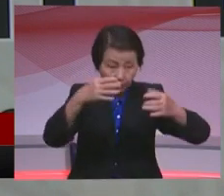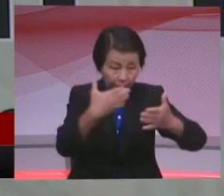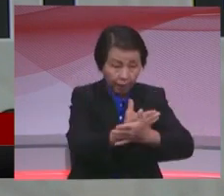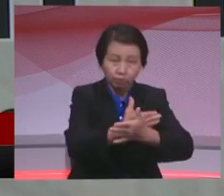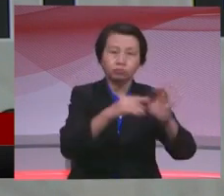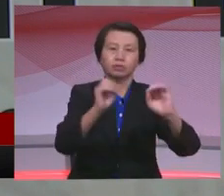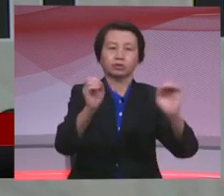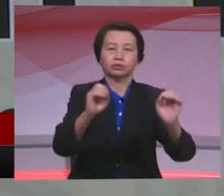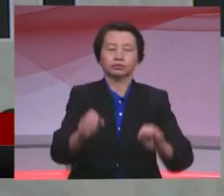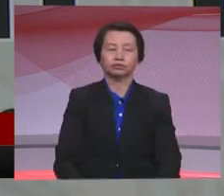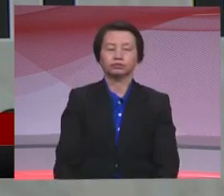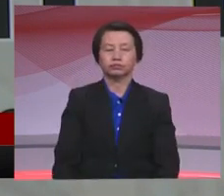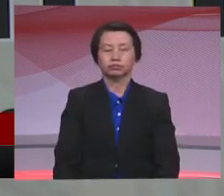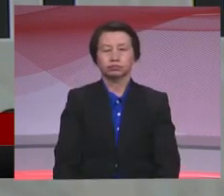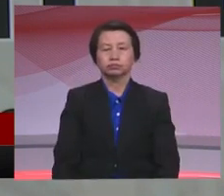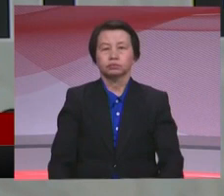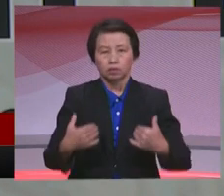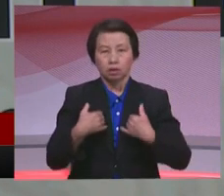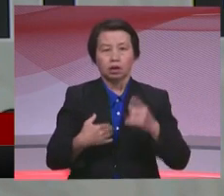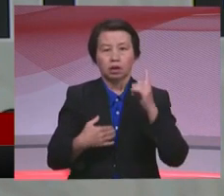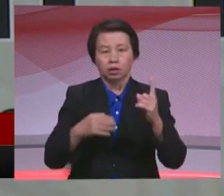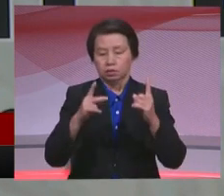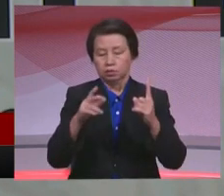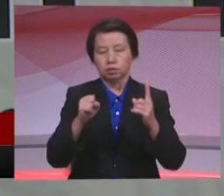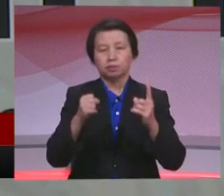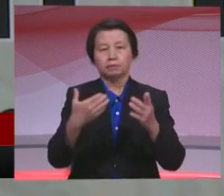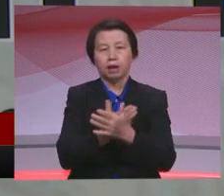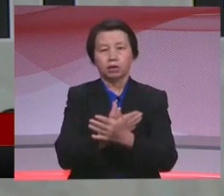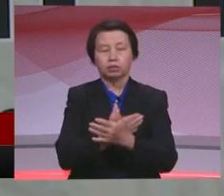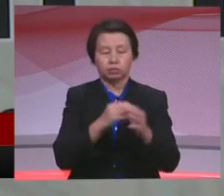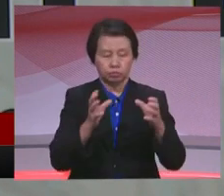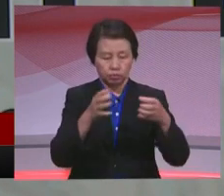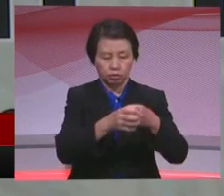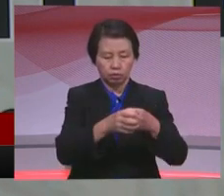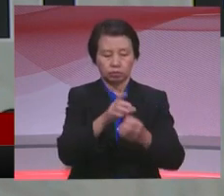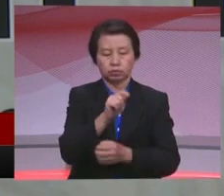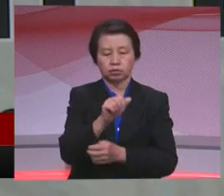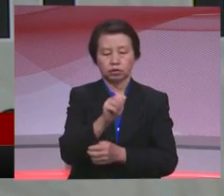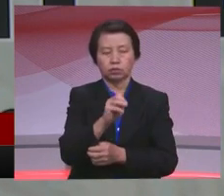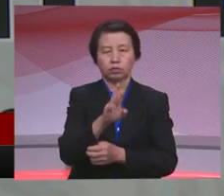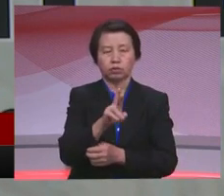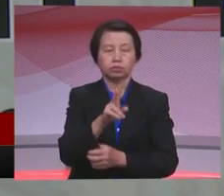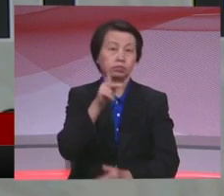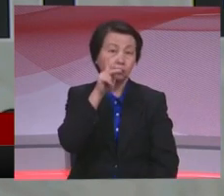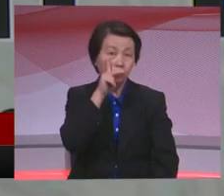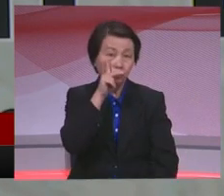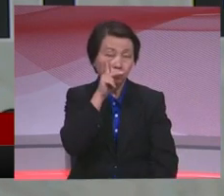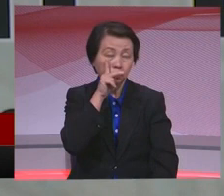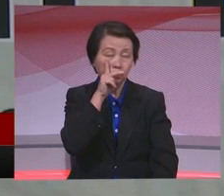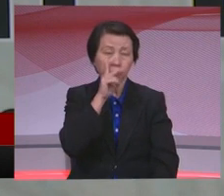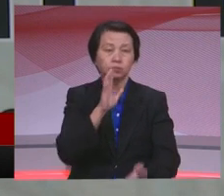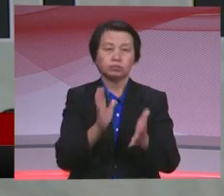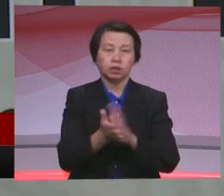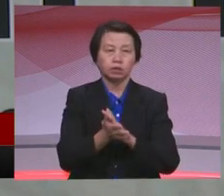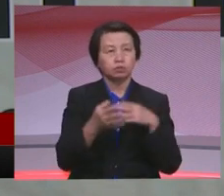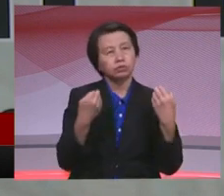Perak. Terdapat satu kes baru dilaporkan bagi kluster Tawar di negeri Kedah, justru